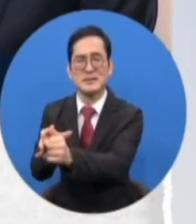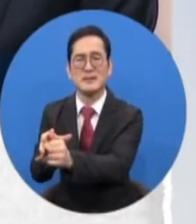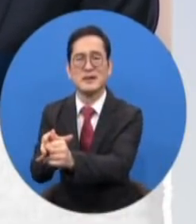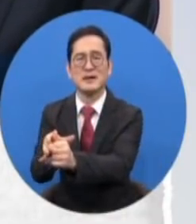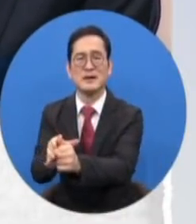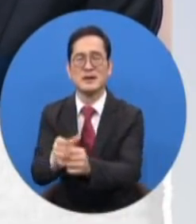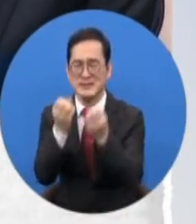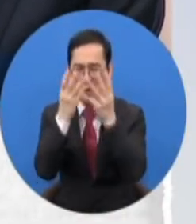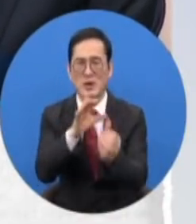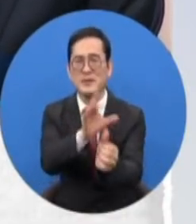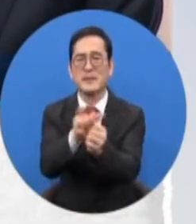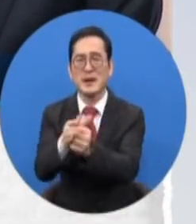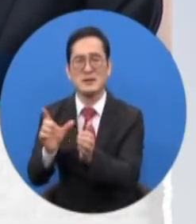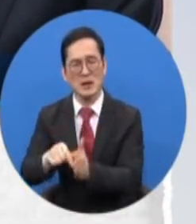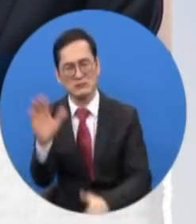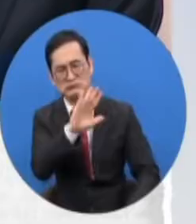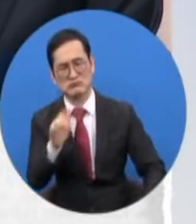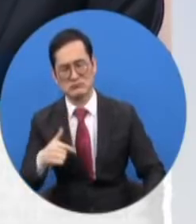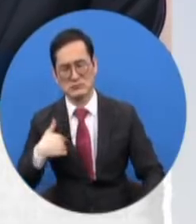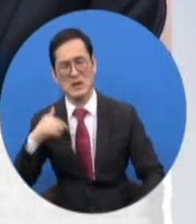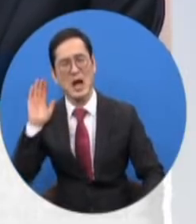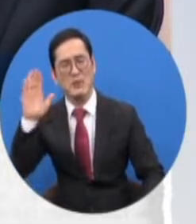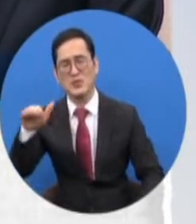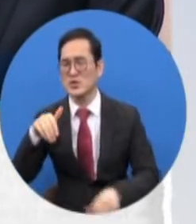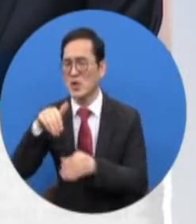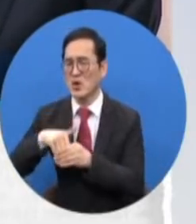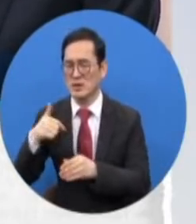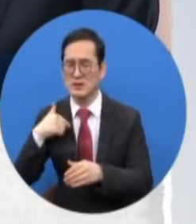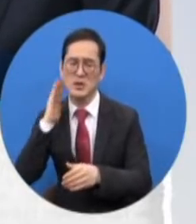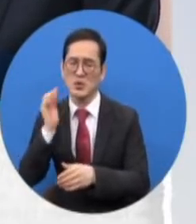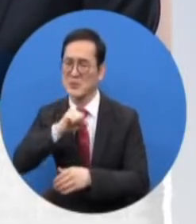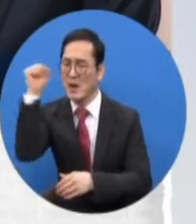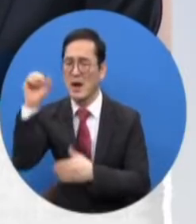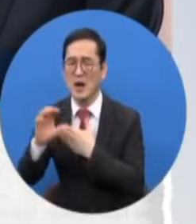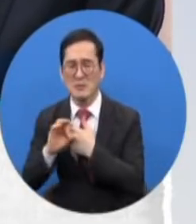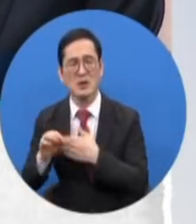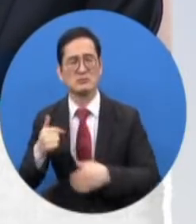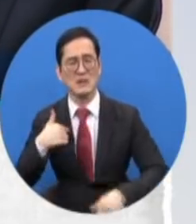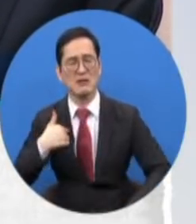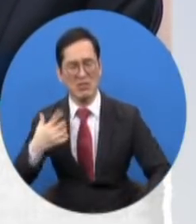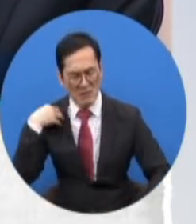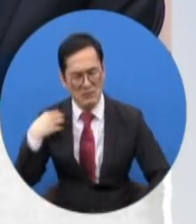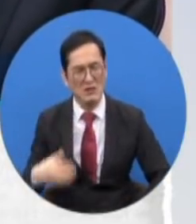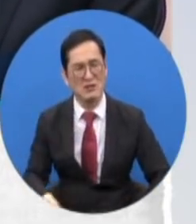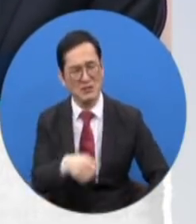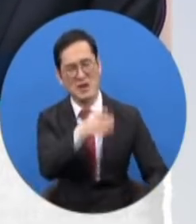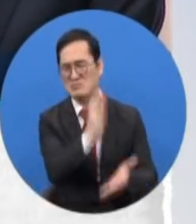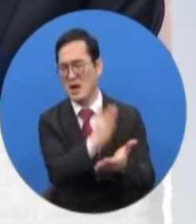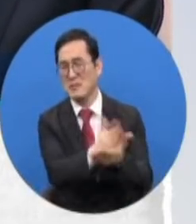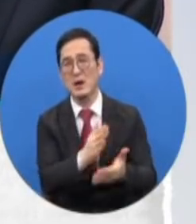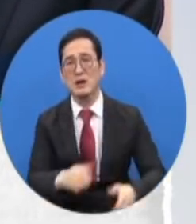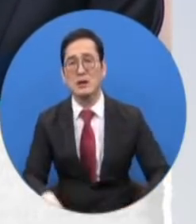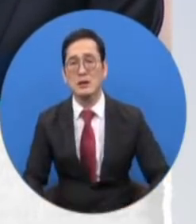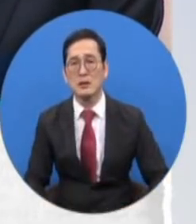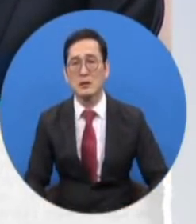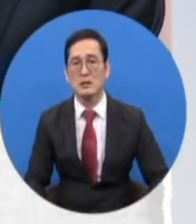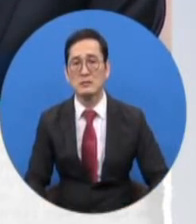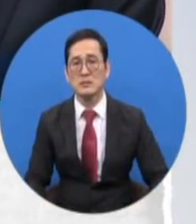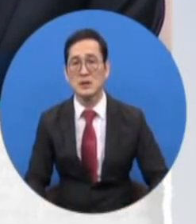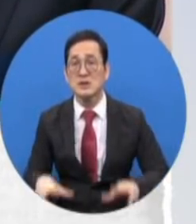않은 상태였습니다. 그런데도 인사를 못하게 했습니다. 그럼 지금 인사는 정당한 겁니까? 저는 이것이 적폐죠 적폐인 거고 그런